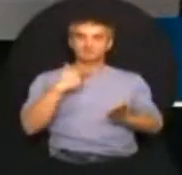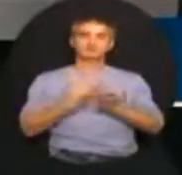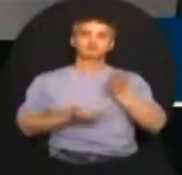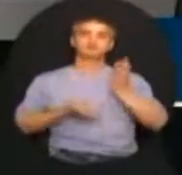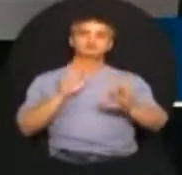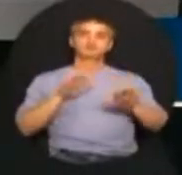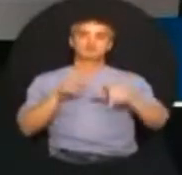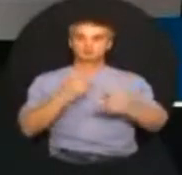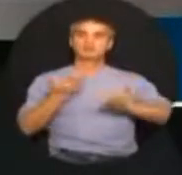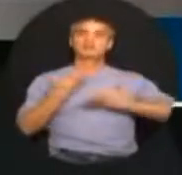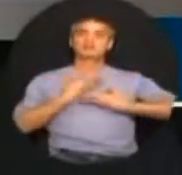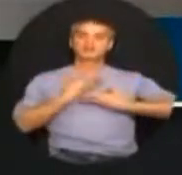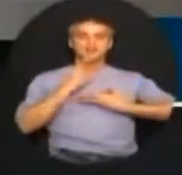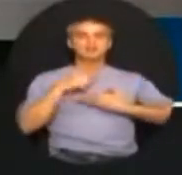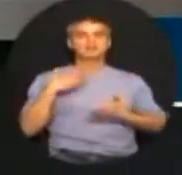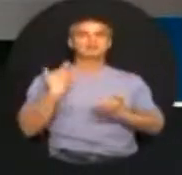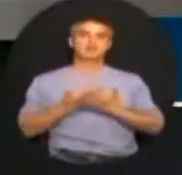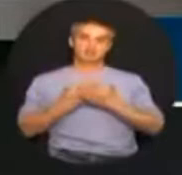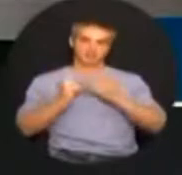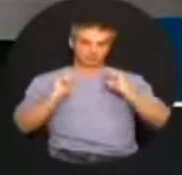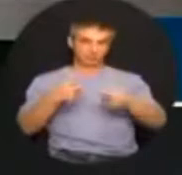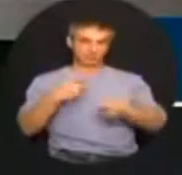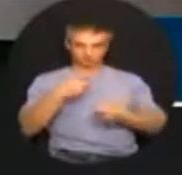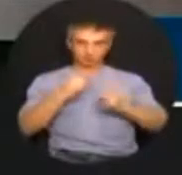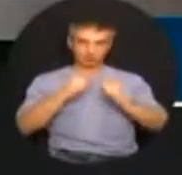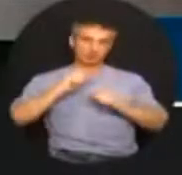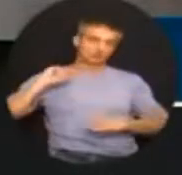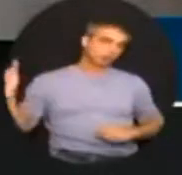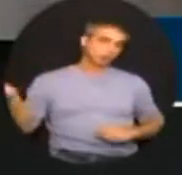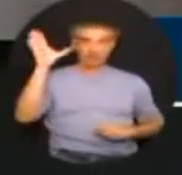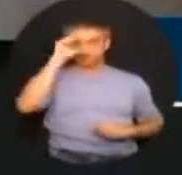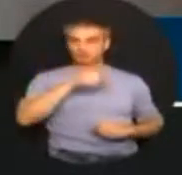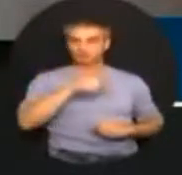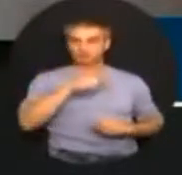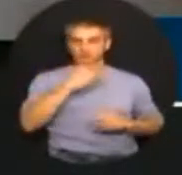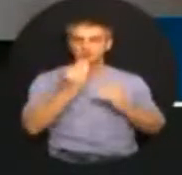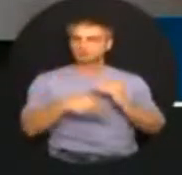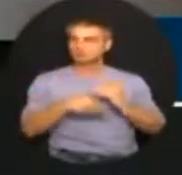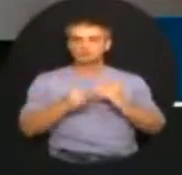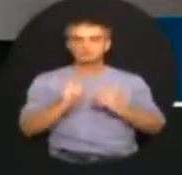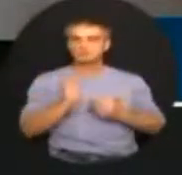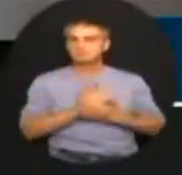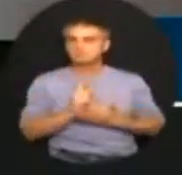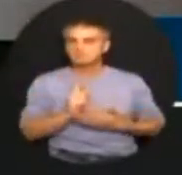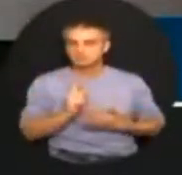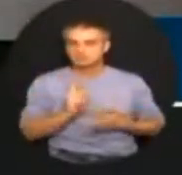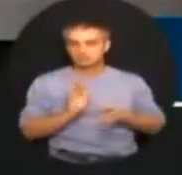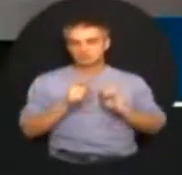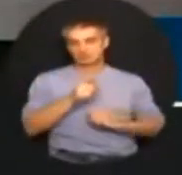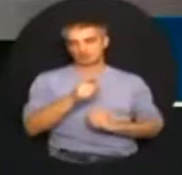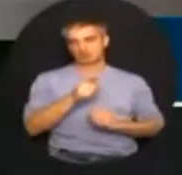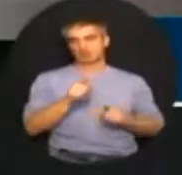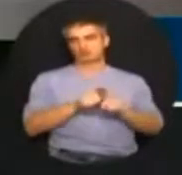לממשלה יקבל את זה, הם ימליצו, הם יגישו את כל המסקנות, ובסופו של דבר מי שיחליט זו הפרקליטות